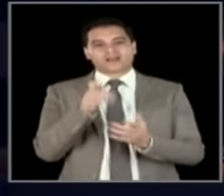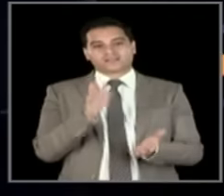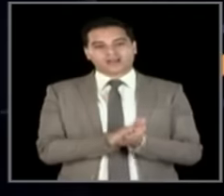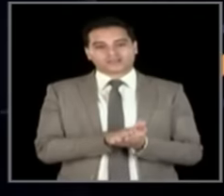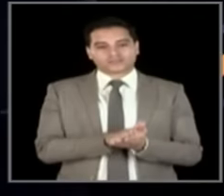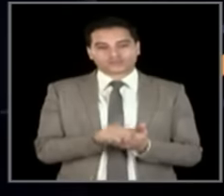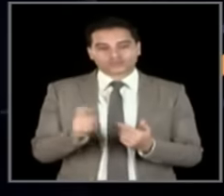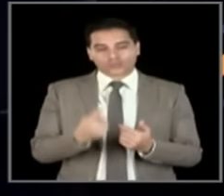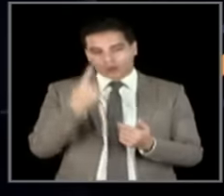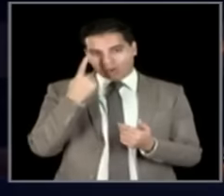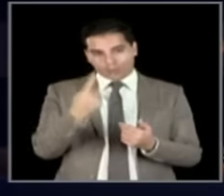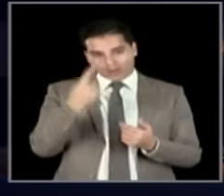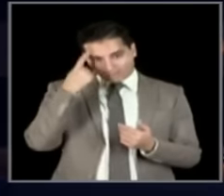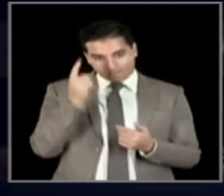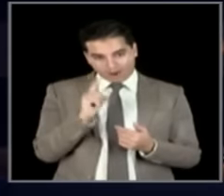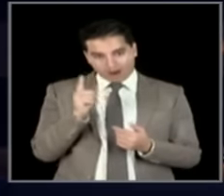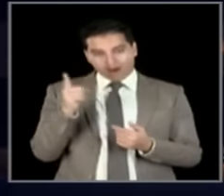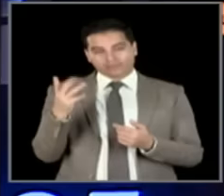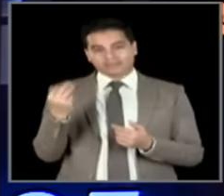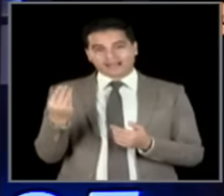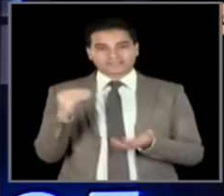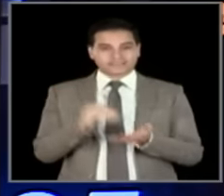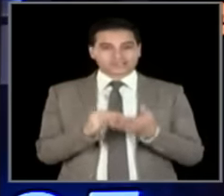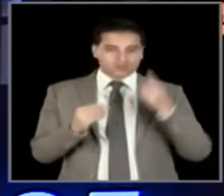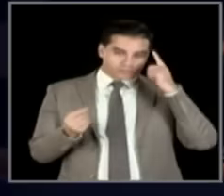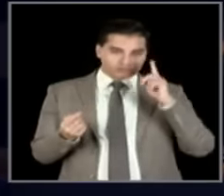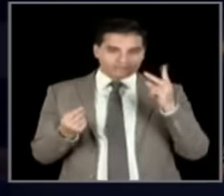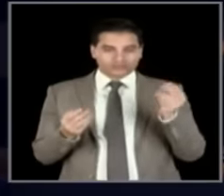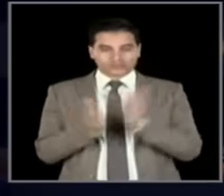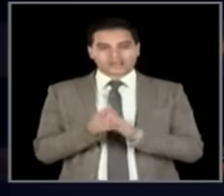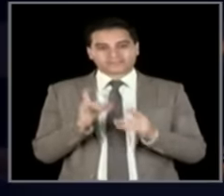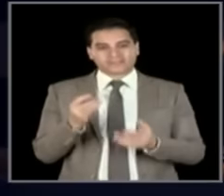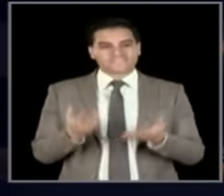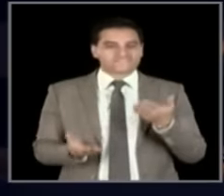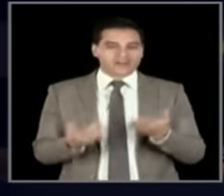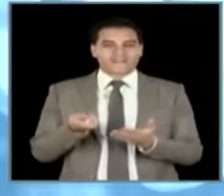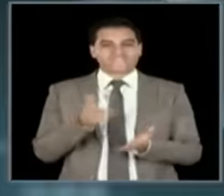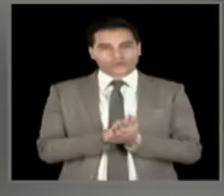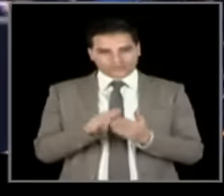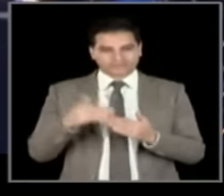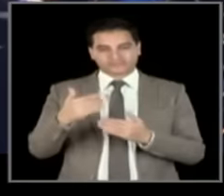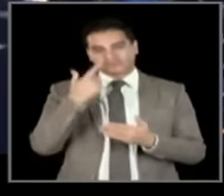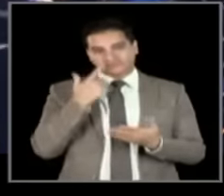سؤال يطير من جامعة اسكندرية وسؤال ب 30 نقطة يتجاوب، يعني في فرصة.